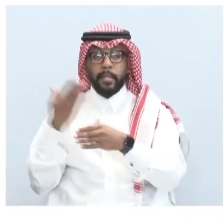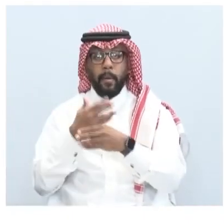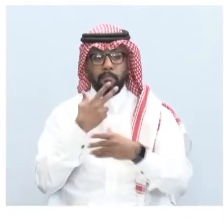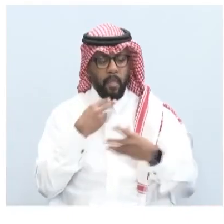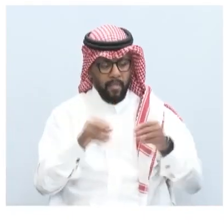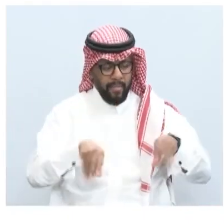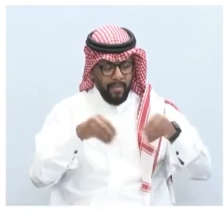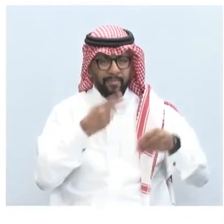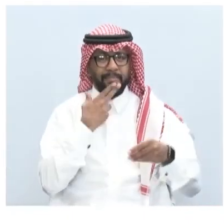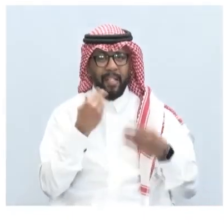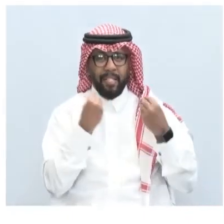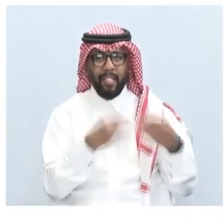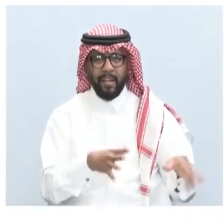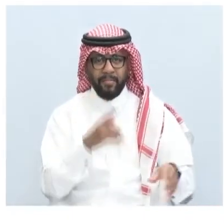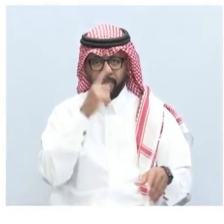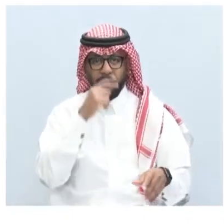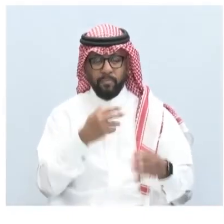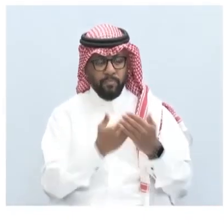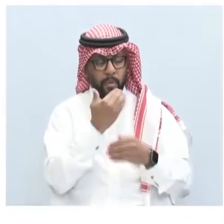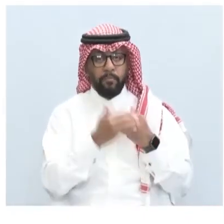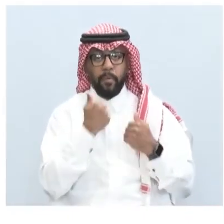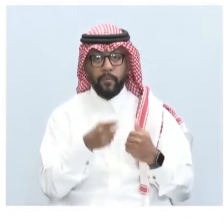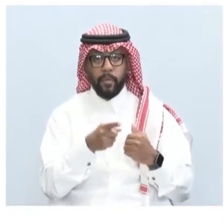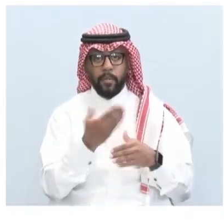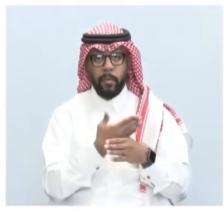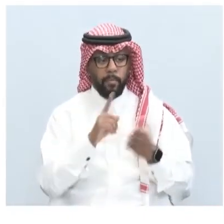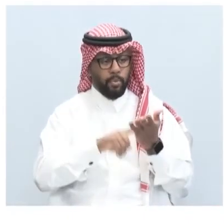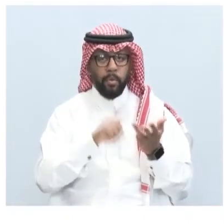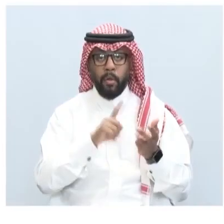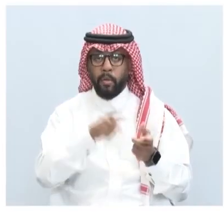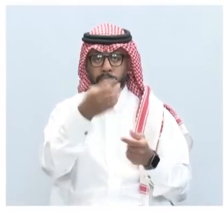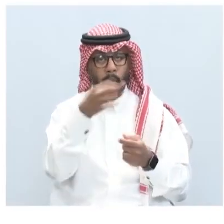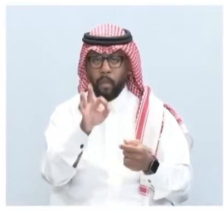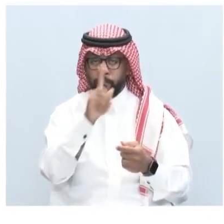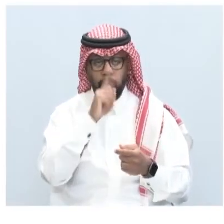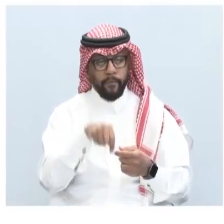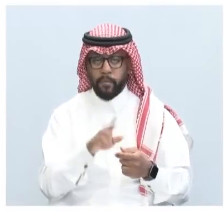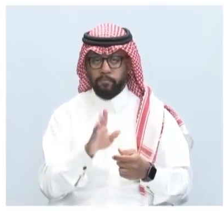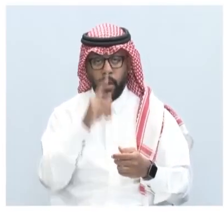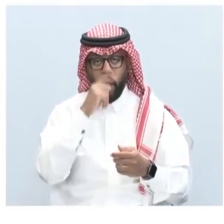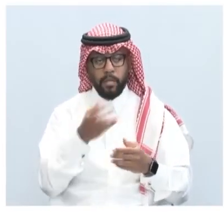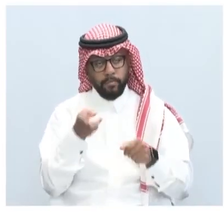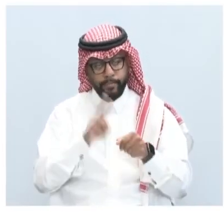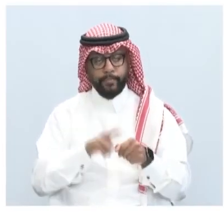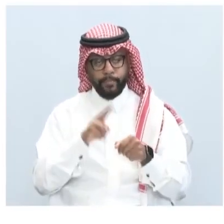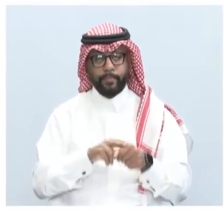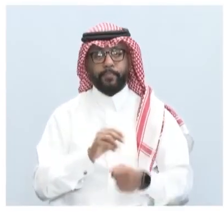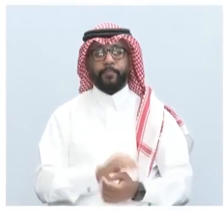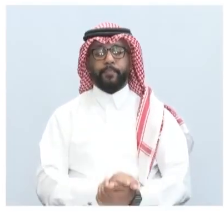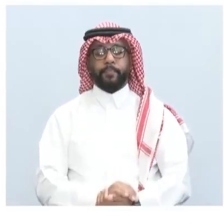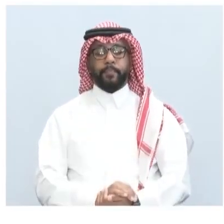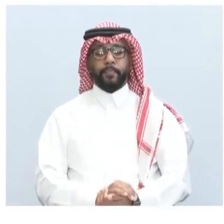فاخل بشرط من شروط المسح على الخفين والجوربين